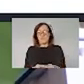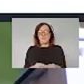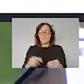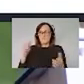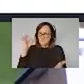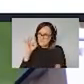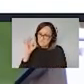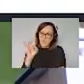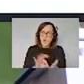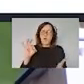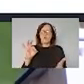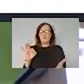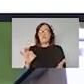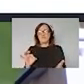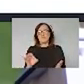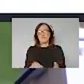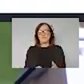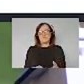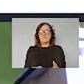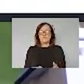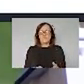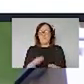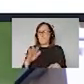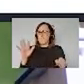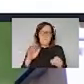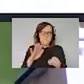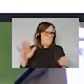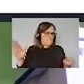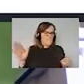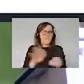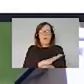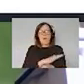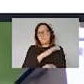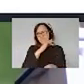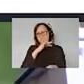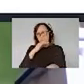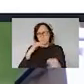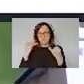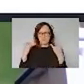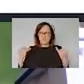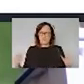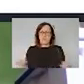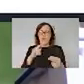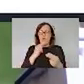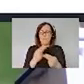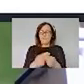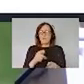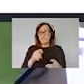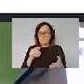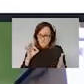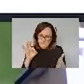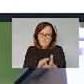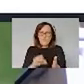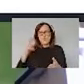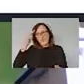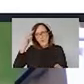Konkret. Ja tutaj staram się przeczytać, bo mnóstwo mamy tego, drodzy Państwo. Czytam tylko te większe, żeby był przydatny, żeby był